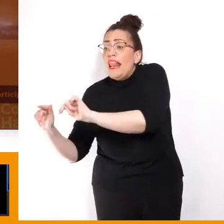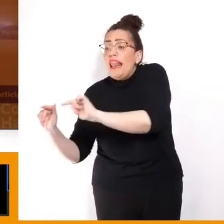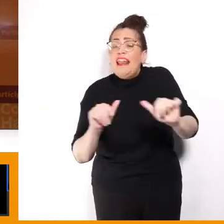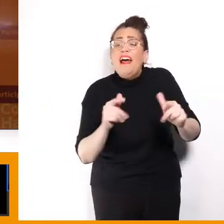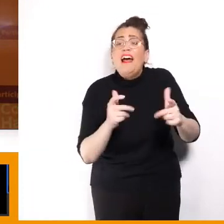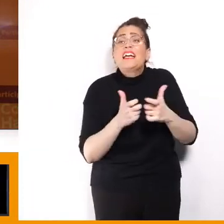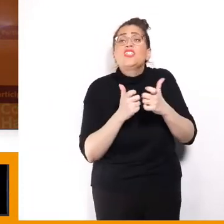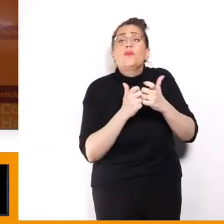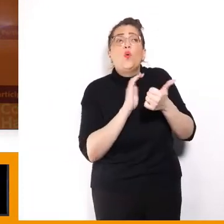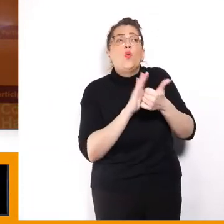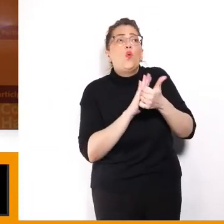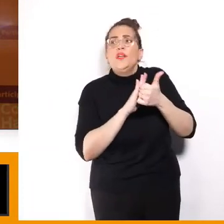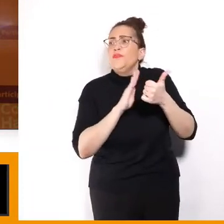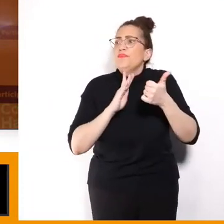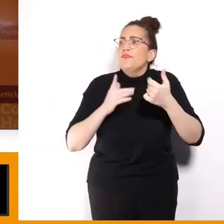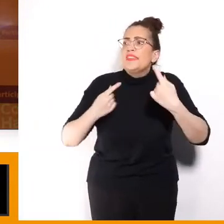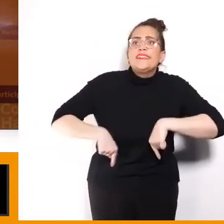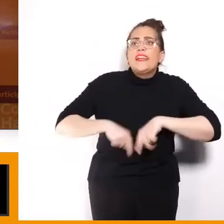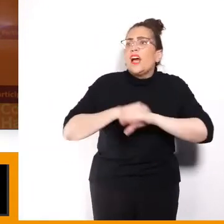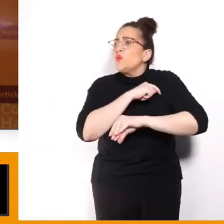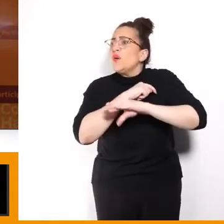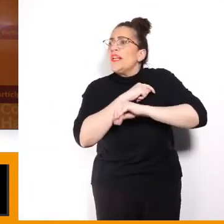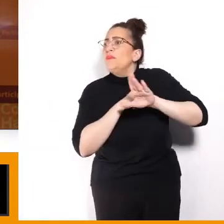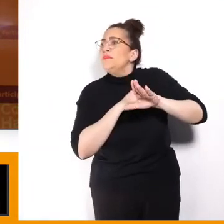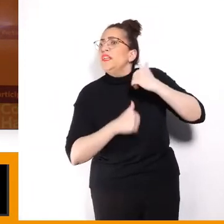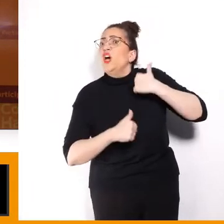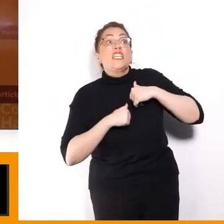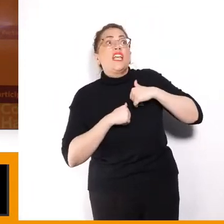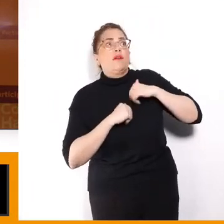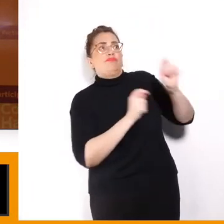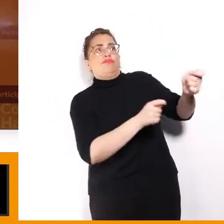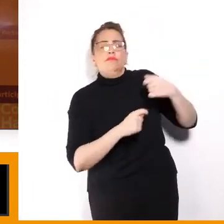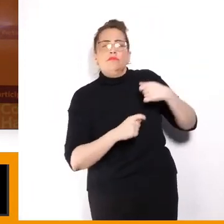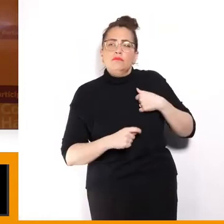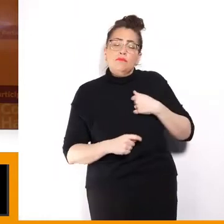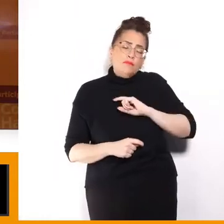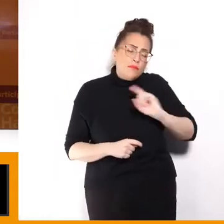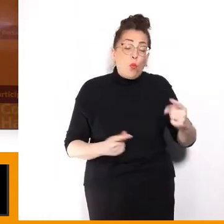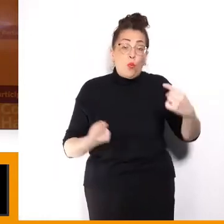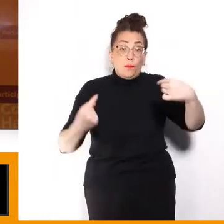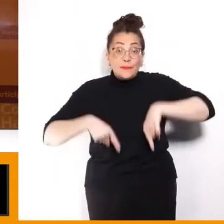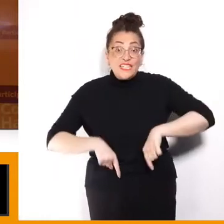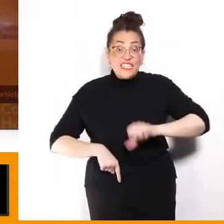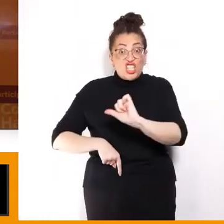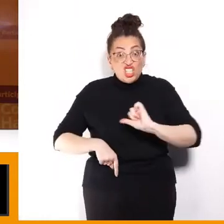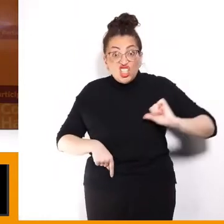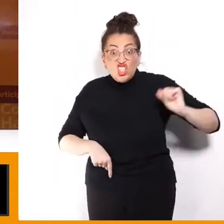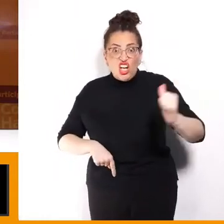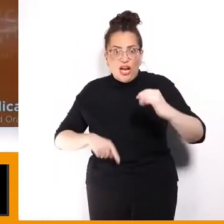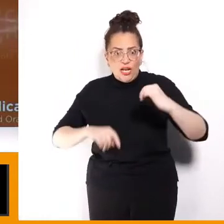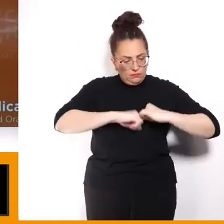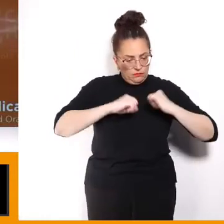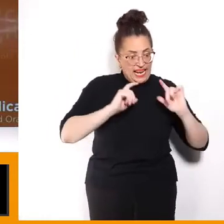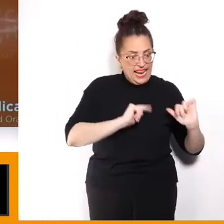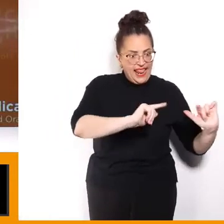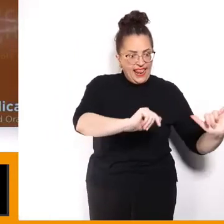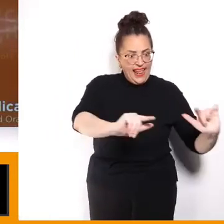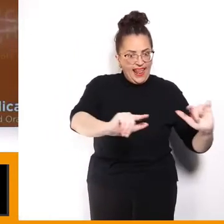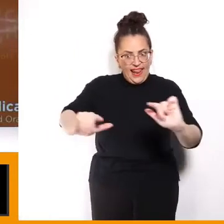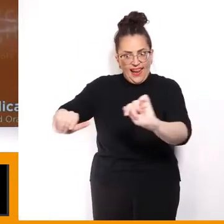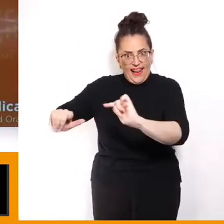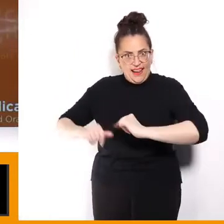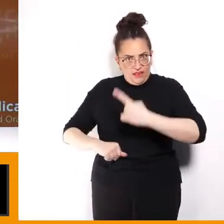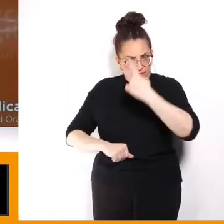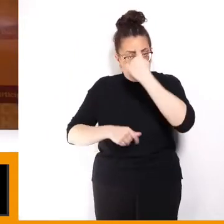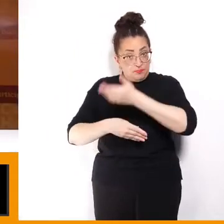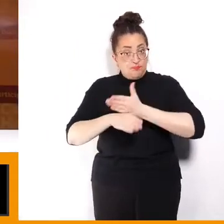handicap. Moi, ce qui m'intéresse surtout, c'est que dans chaque ministère, à un moment donné, on ait la capacité de peser pour que la